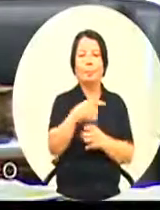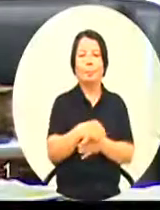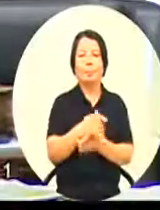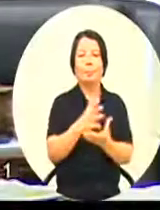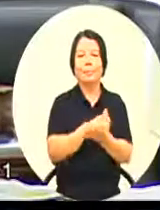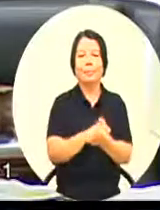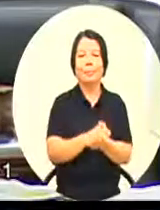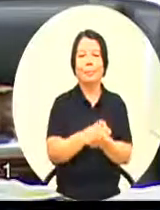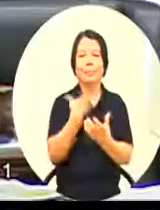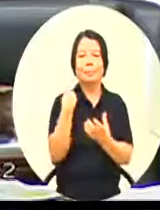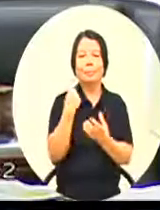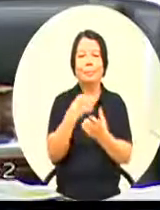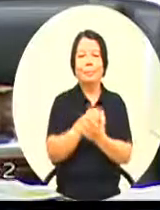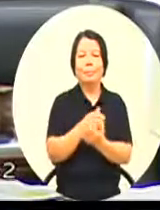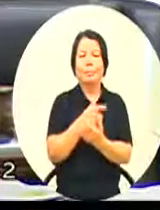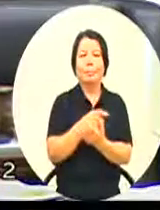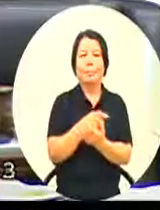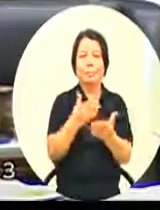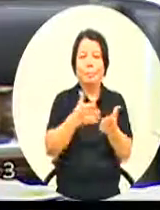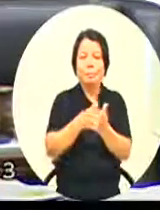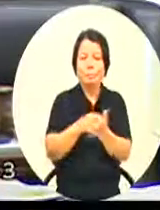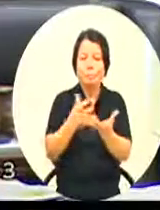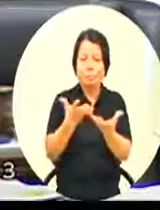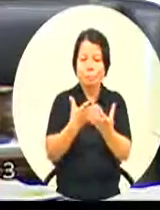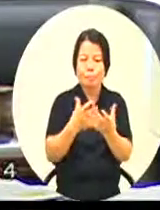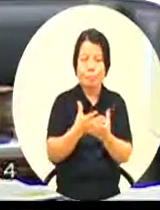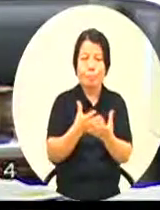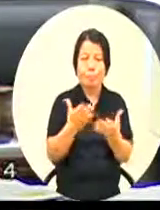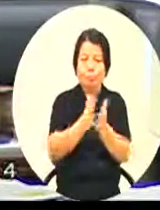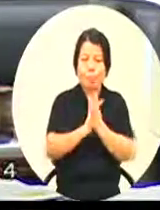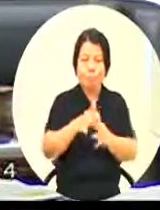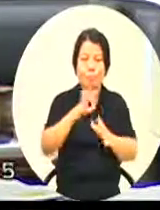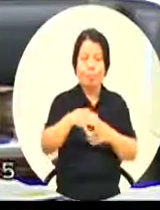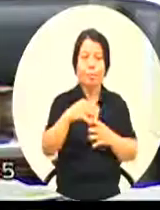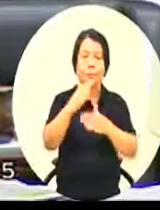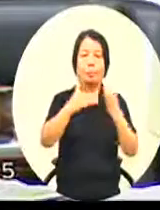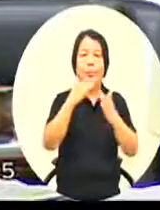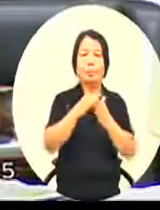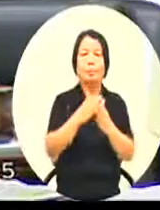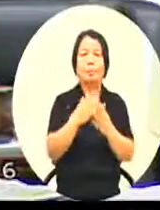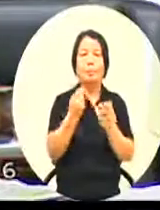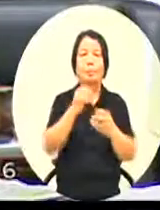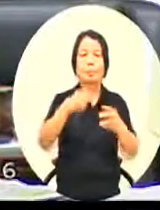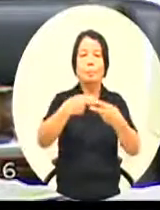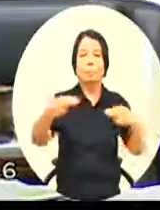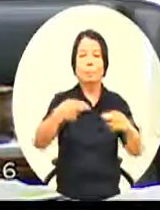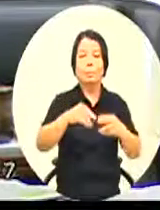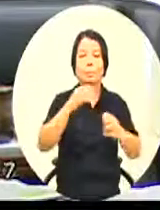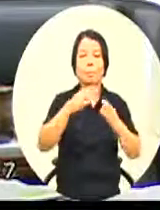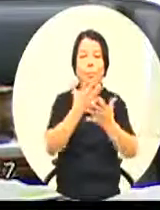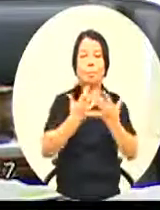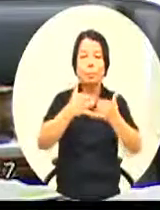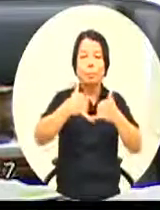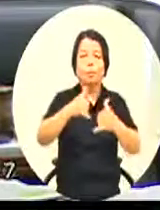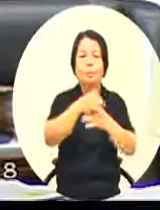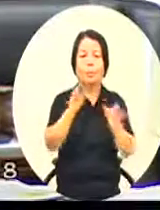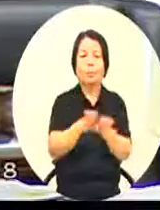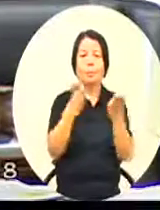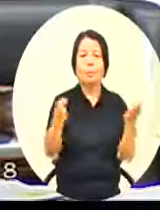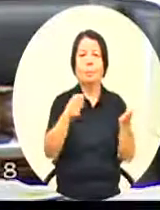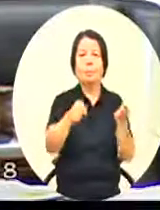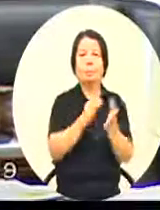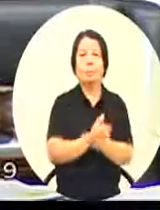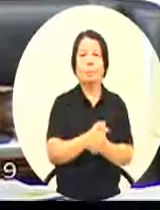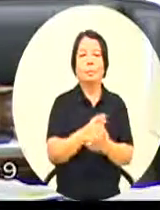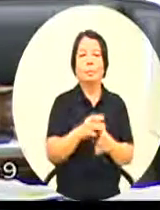那现在我们高雄市的校园吼，无线网络也开始来开放了。那我想说这个现在它的覆盖